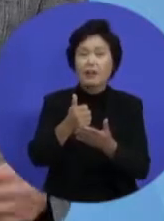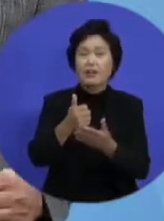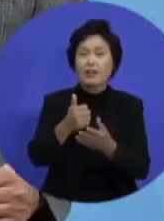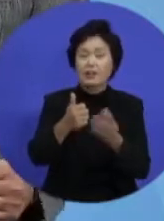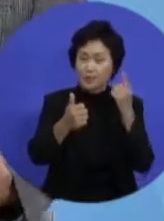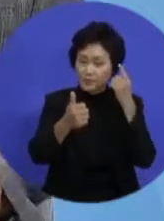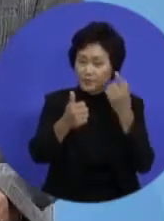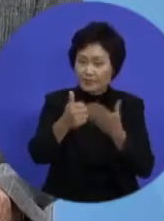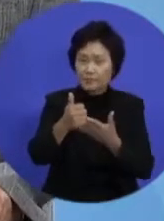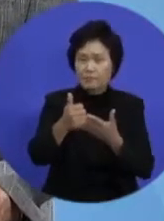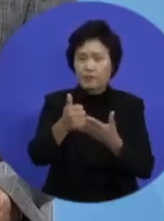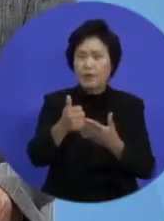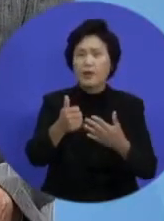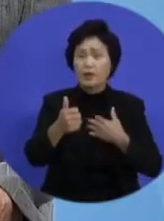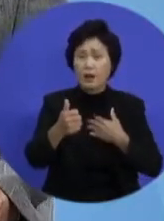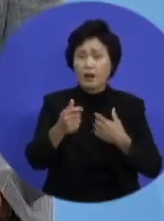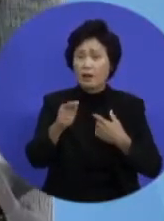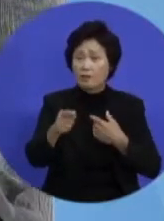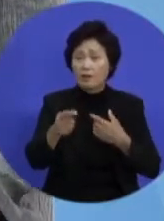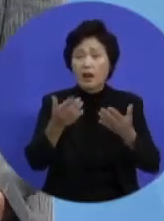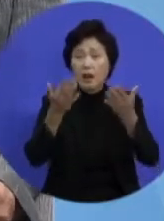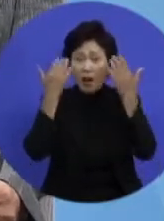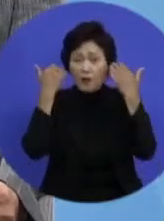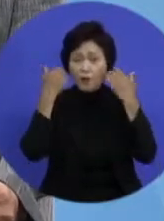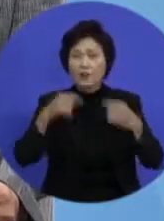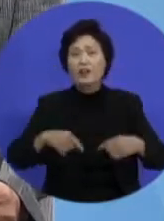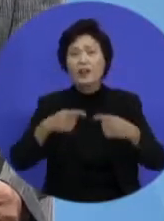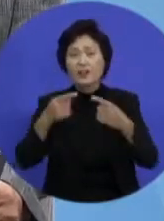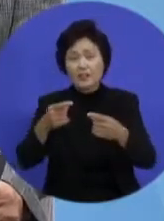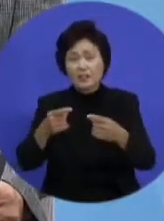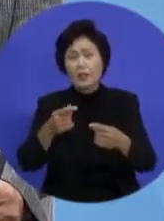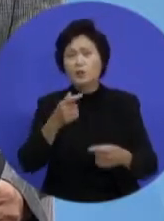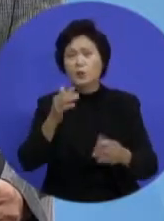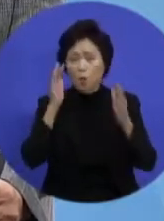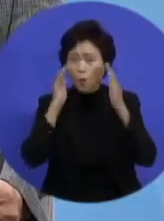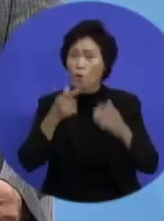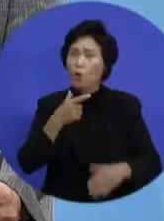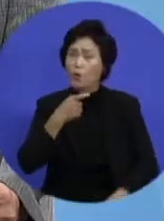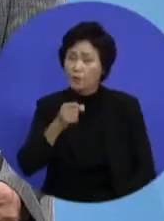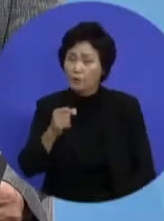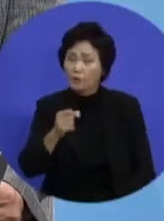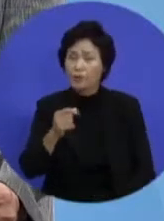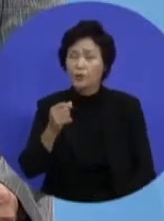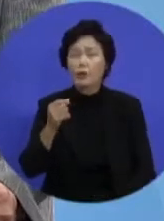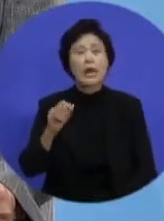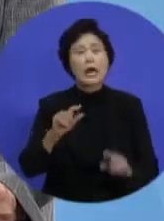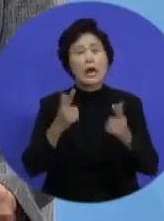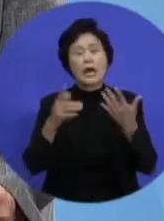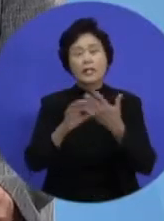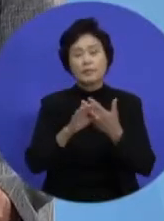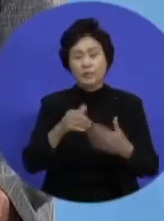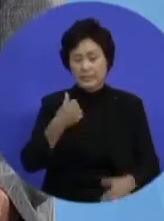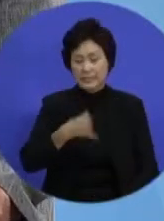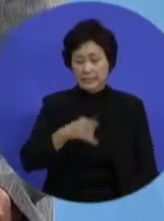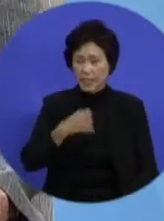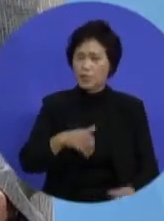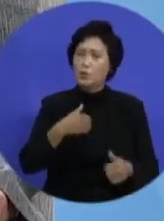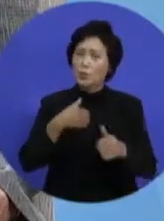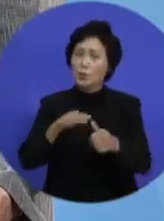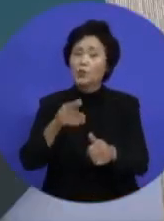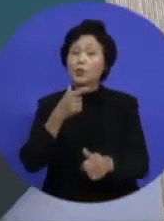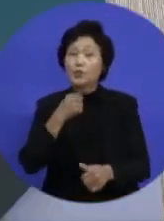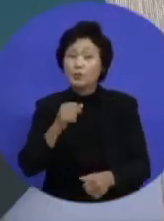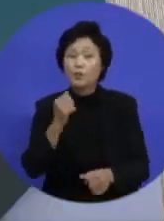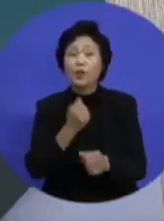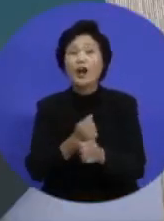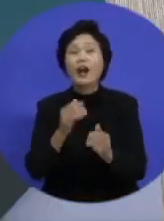그 나 거기 가서 좀 공부하고 싶어요? 아니 우리 자녀를 좀 보내고 싶어요? 이런 분들은 어떻게 해야 돼요 그럼?